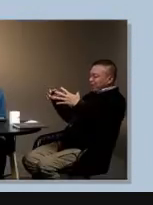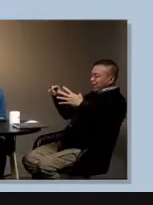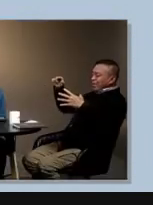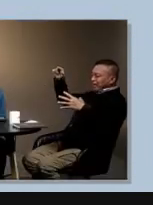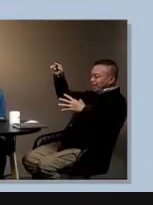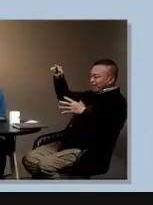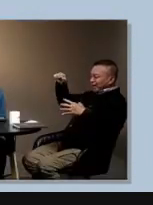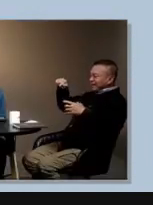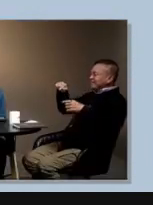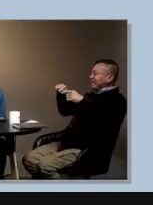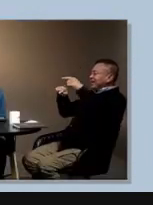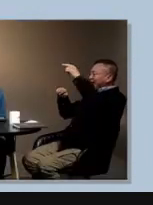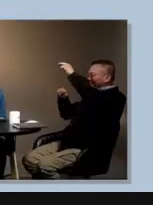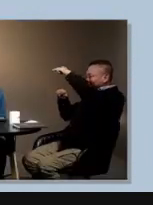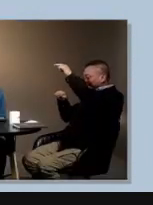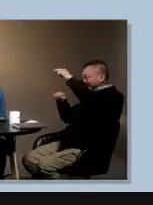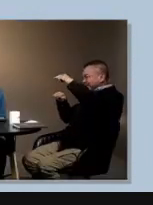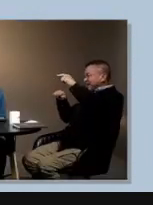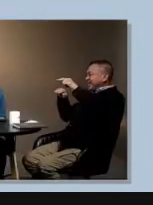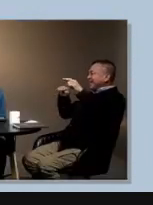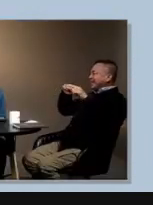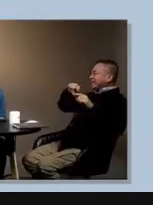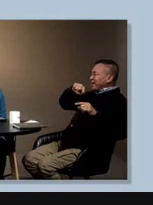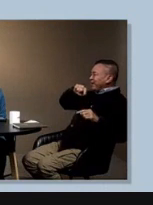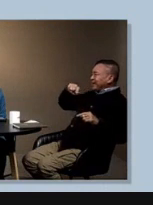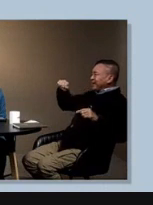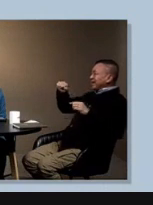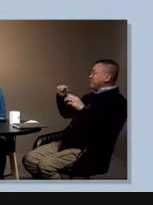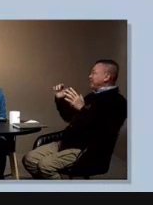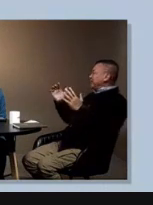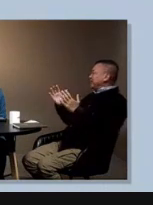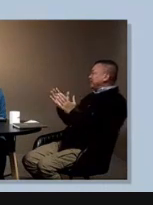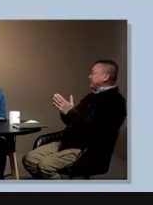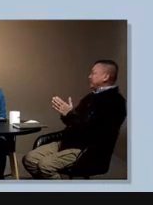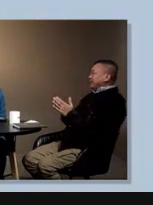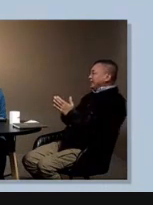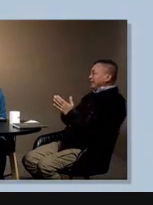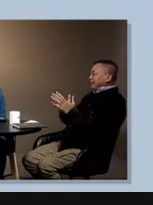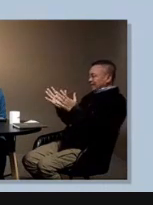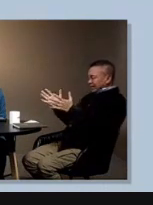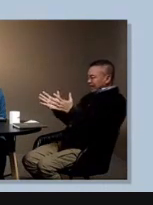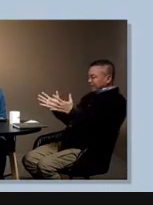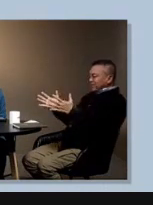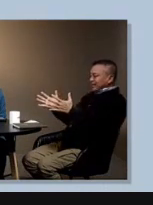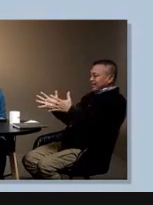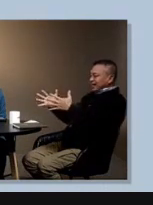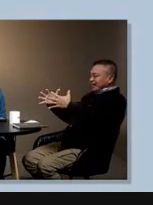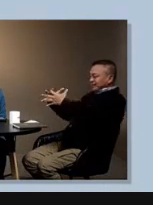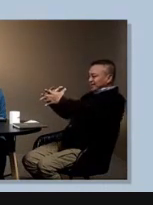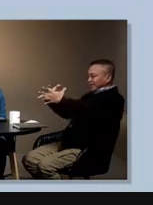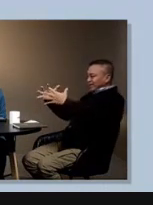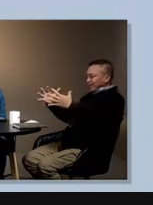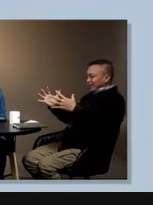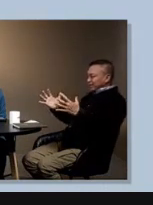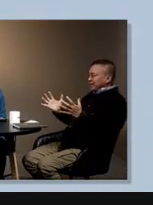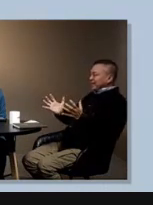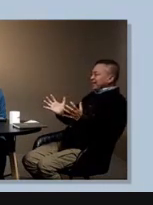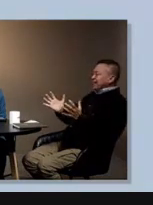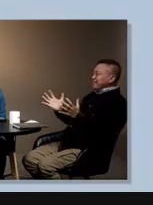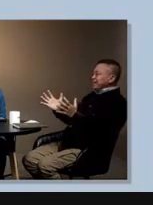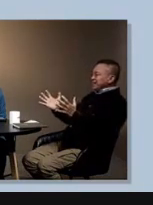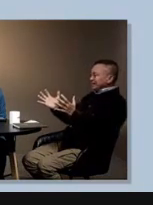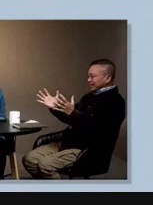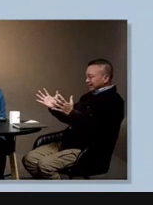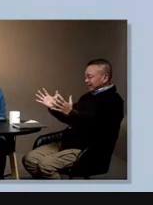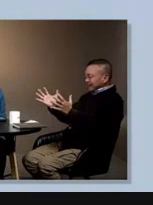คยบอกว่าโอเคเอากะเหรี่ยงมาเอากะชินมานะครับเอาอารากันมาเนี่ยเพื่อที่จะให้มันเป็นคลาสแล้วก็โอเคเป็นนายท